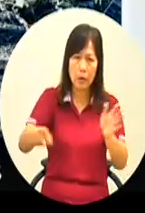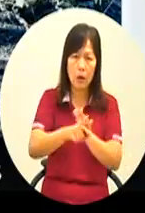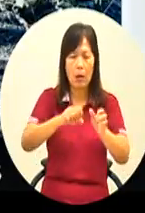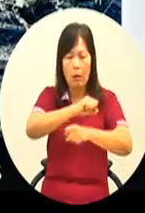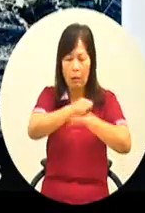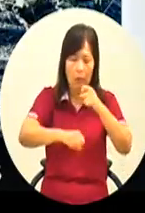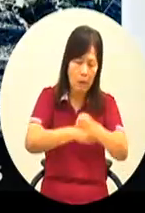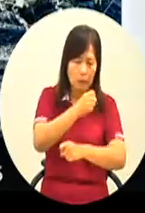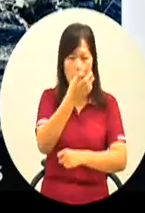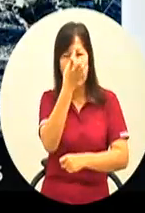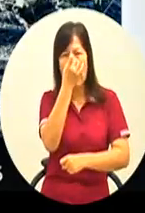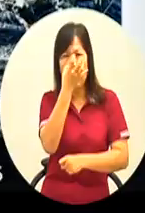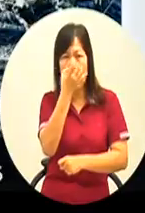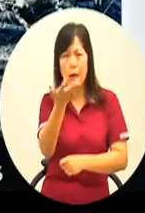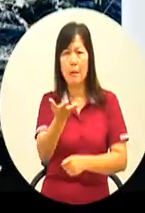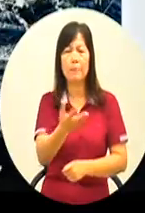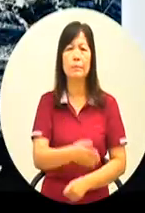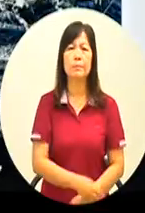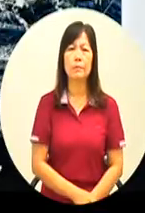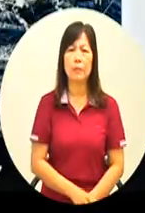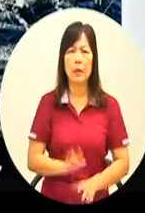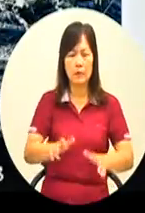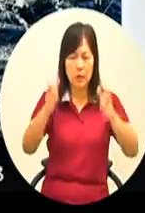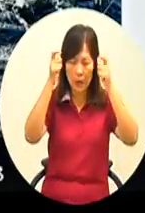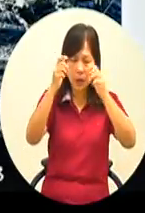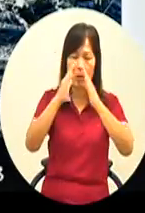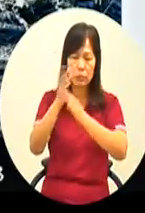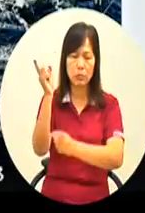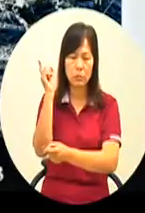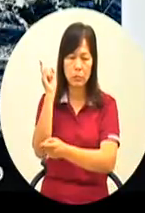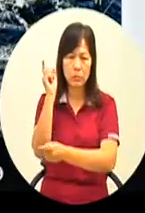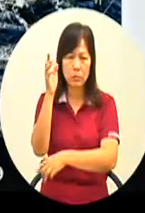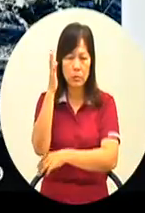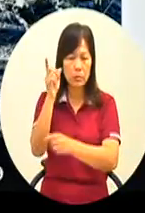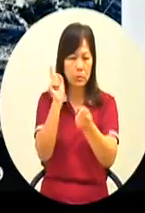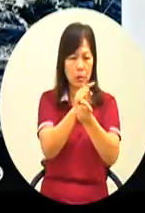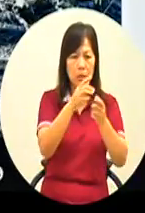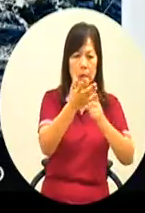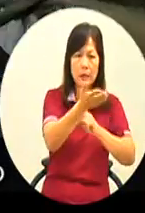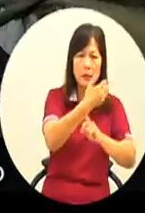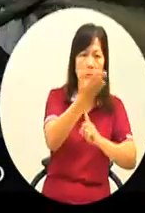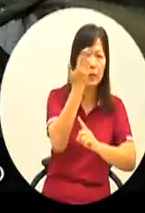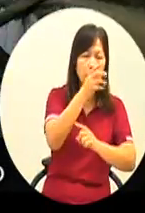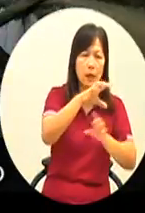动，这就是我们现在高雄市政府对七美地区的态度，